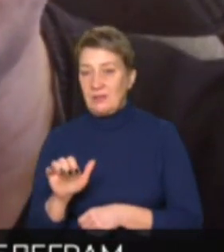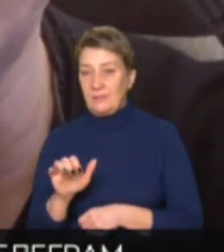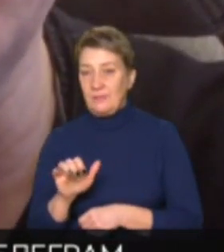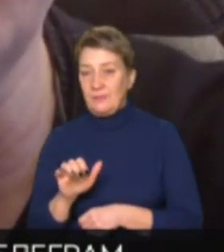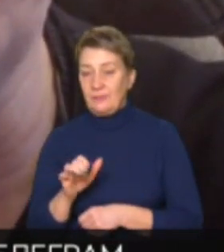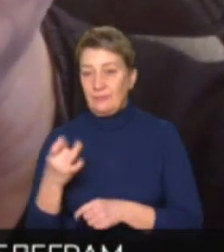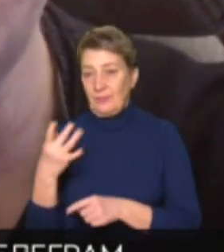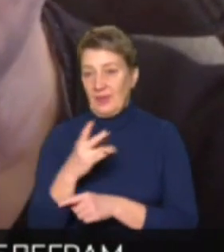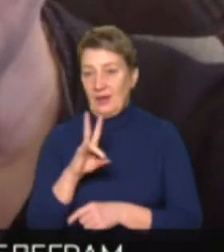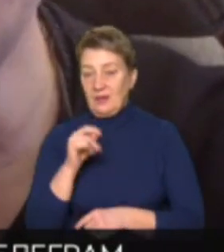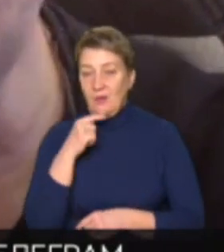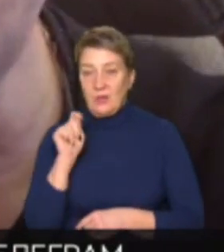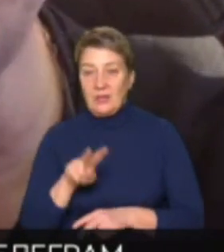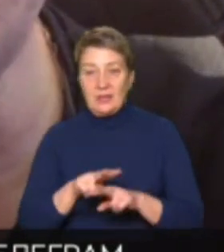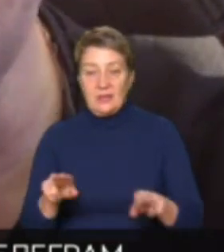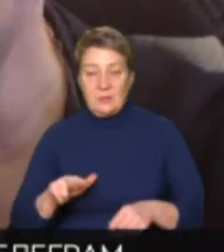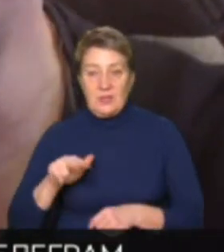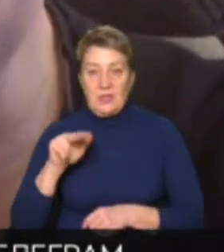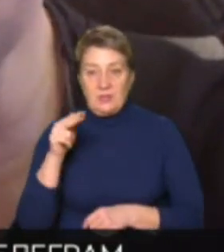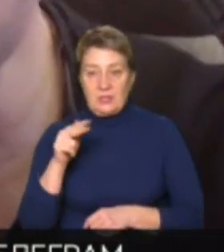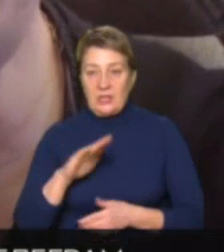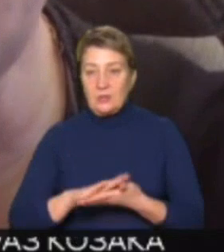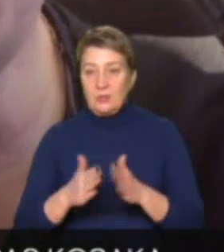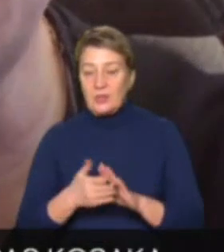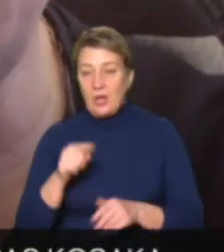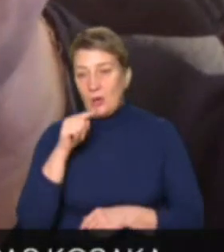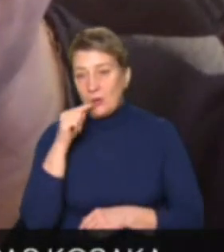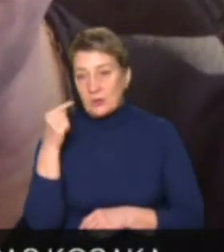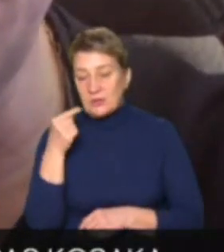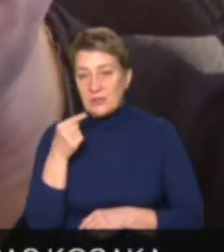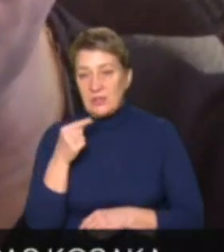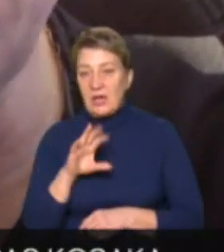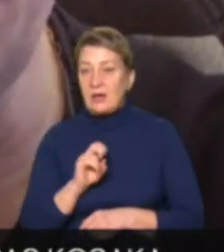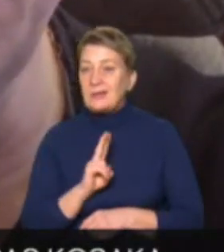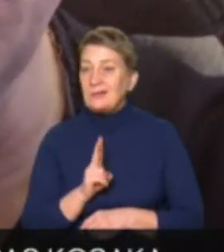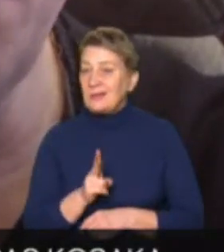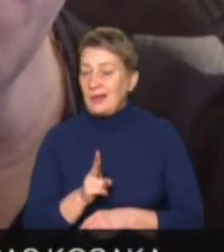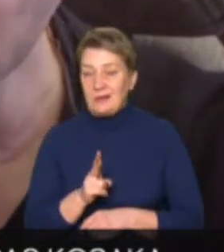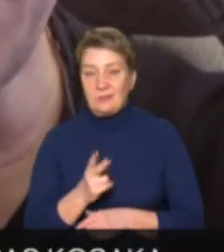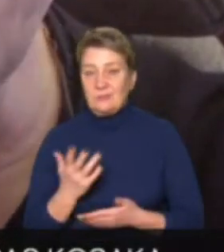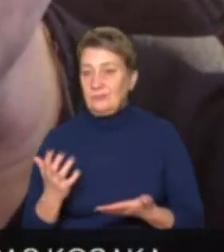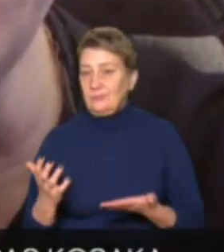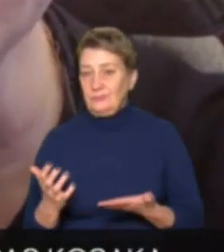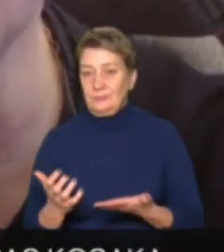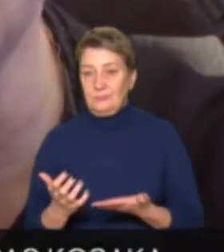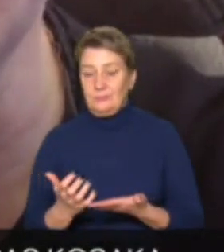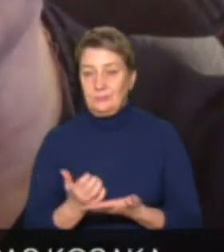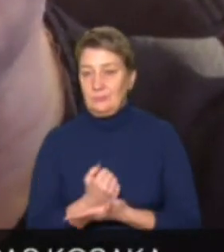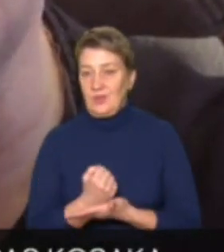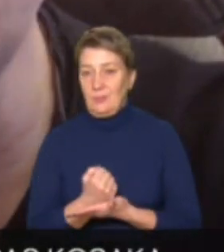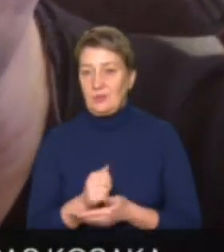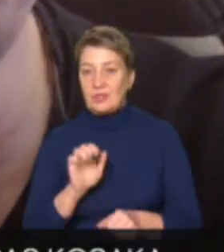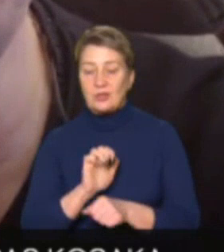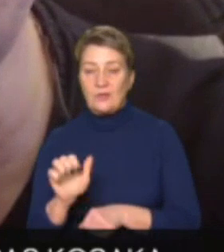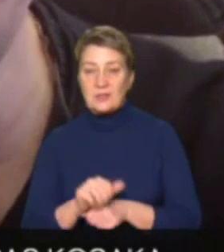вони з шахедами домовились, і сьогодні Росія, до речі, так і не дійшла до виробництва самих